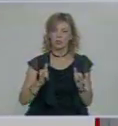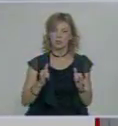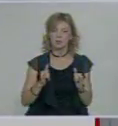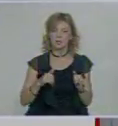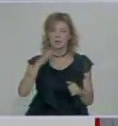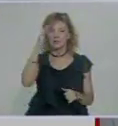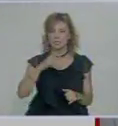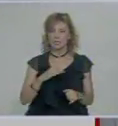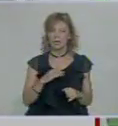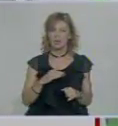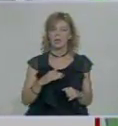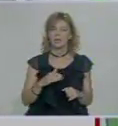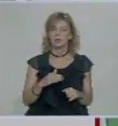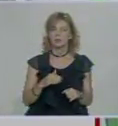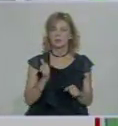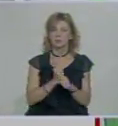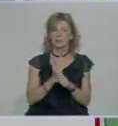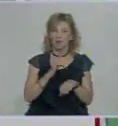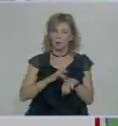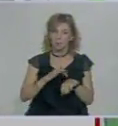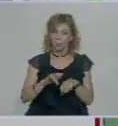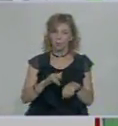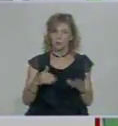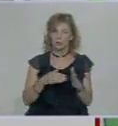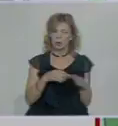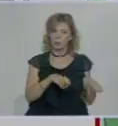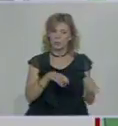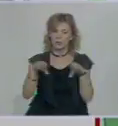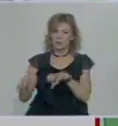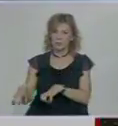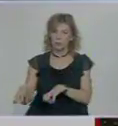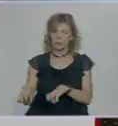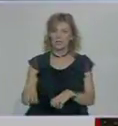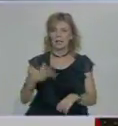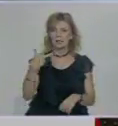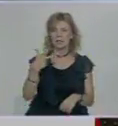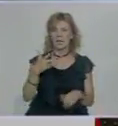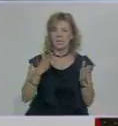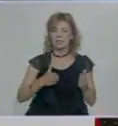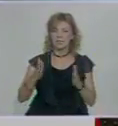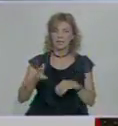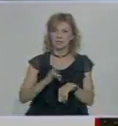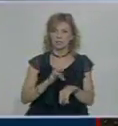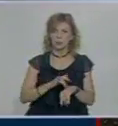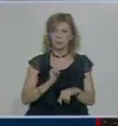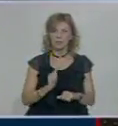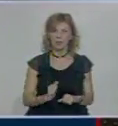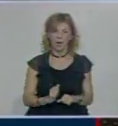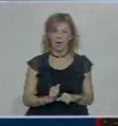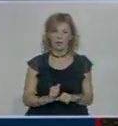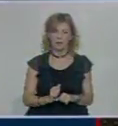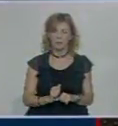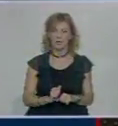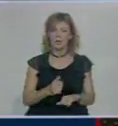incendiu și alarmare și urmează să se mută în noua clădire 3 secții medicale și fizioterapia. Urmează perioada în care Spitalul Filantropia se mută